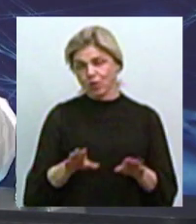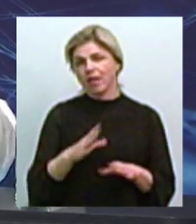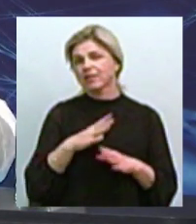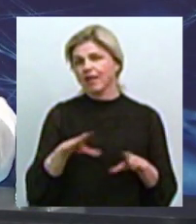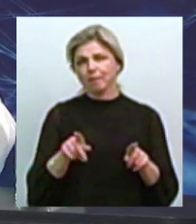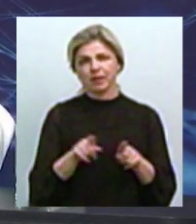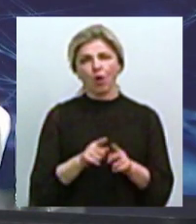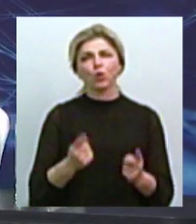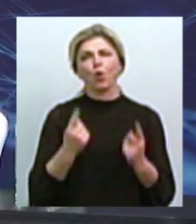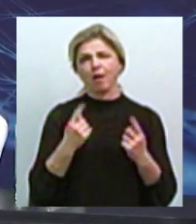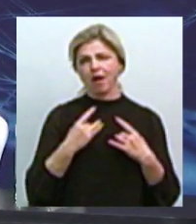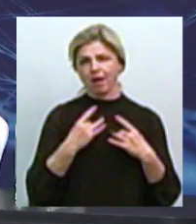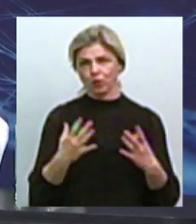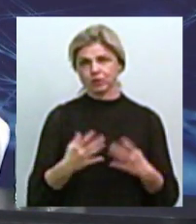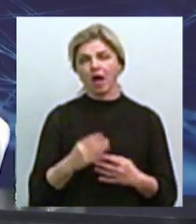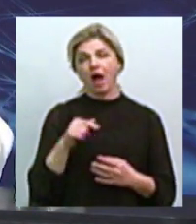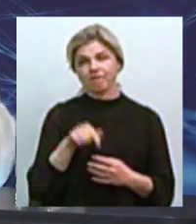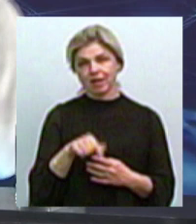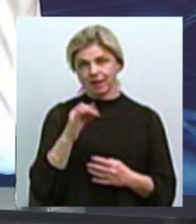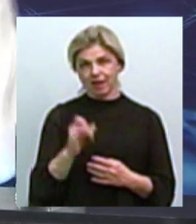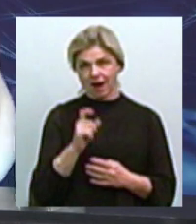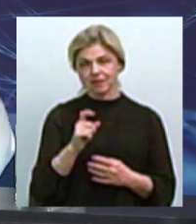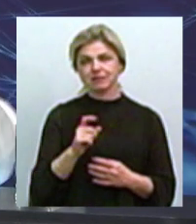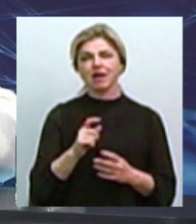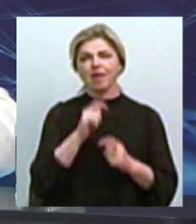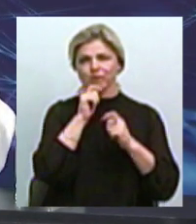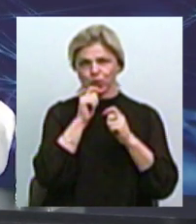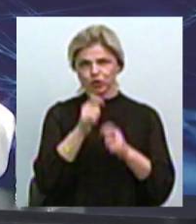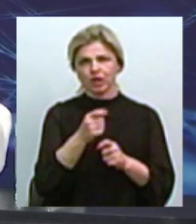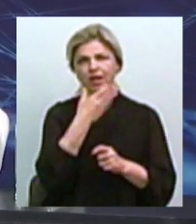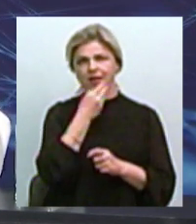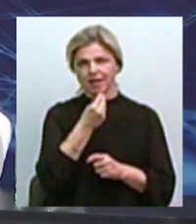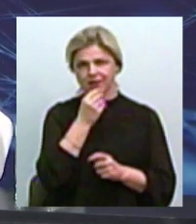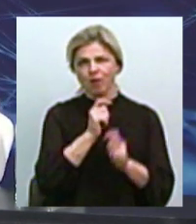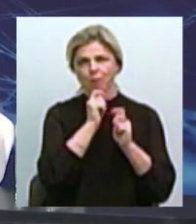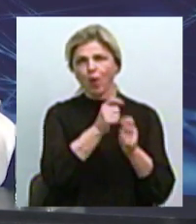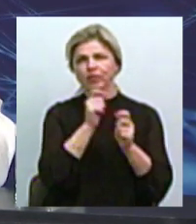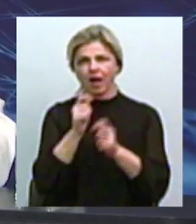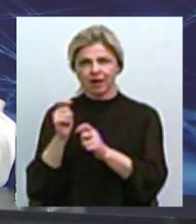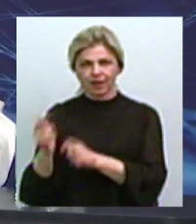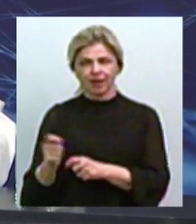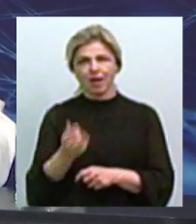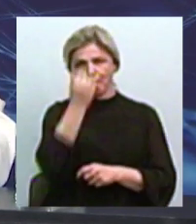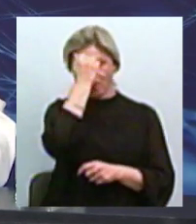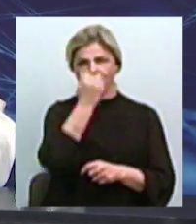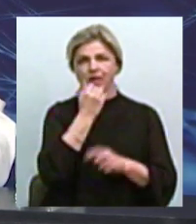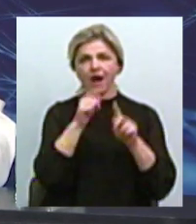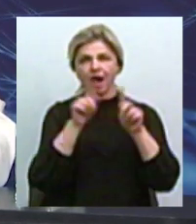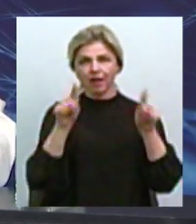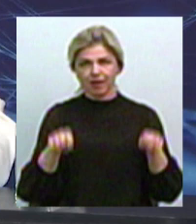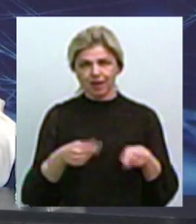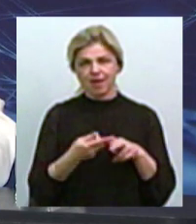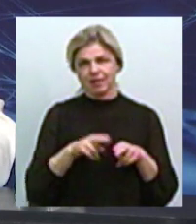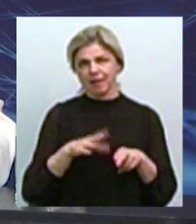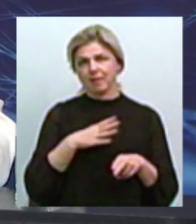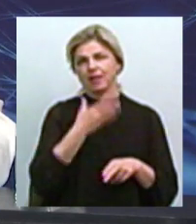этой глобальности, да. В этот раз мы уже вручили всем красивые там подарки, какие-то подяки. И это было, в общем-то,